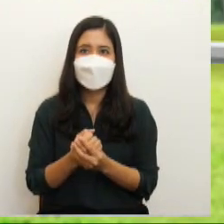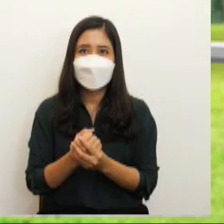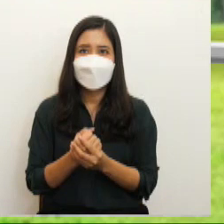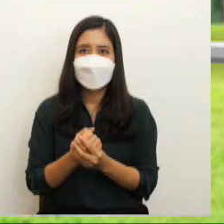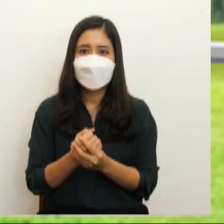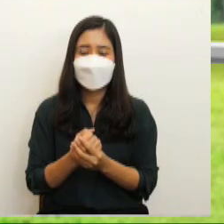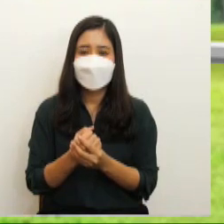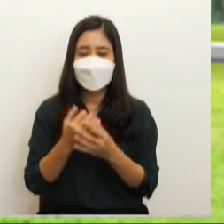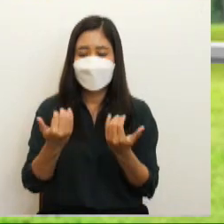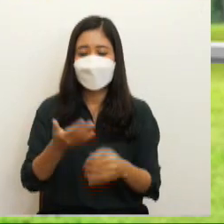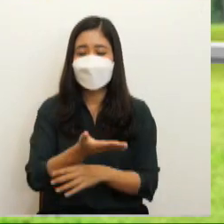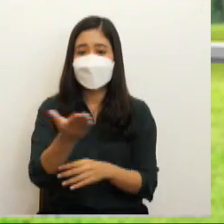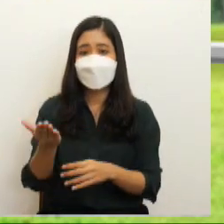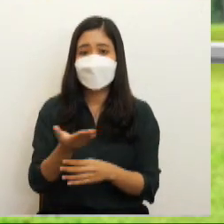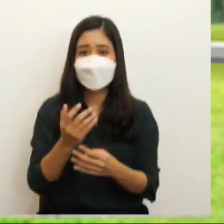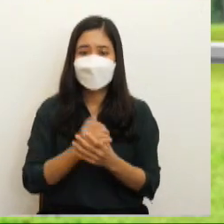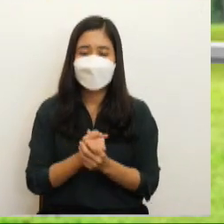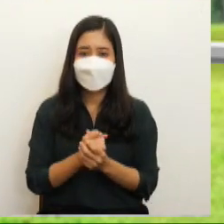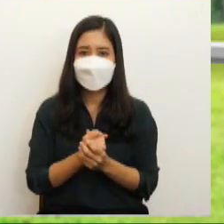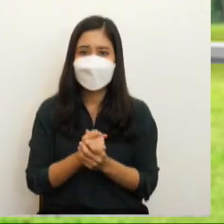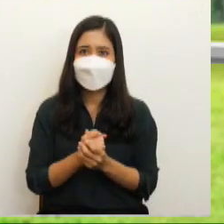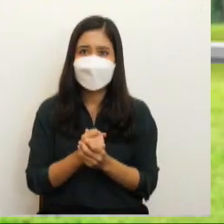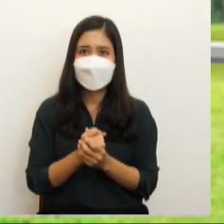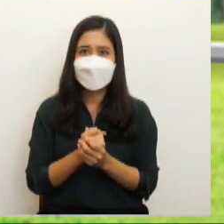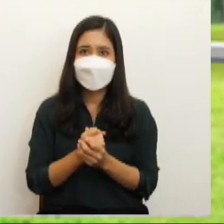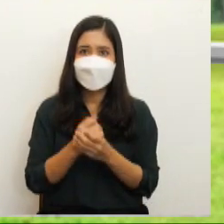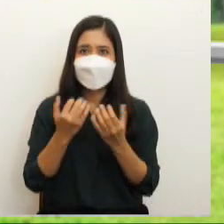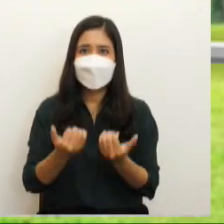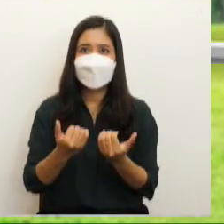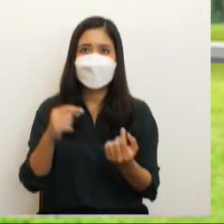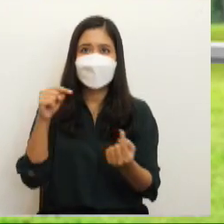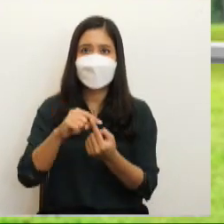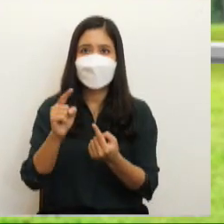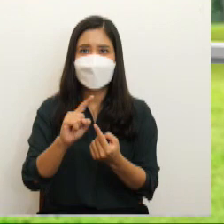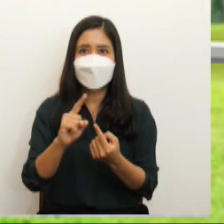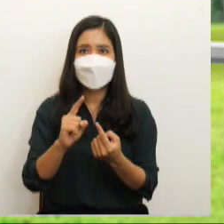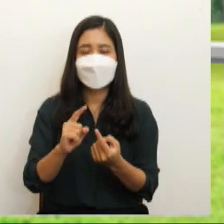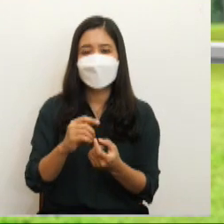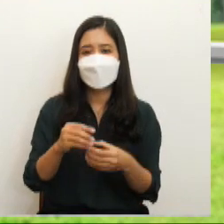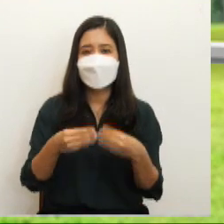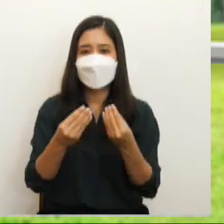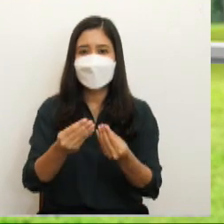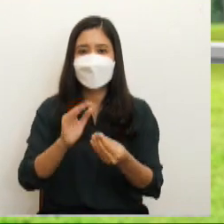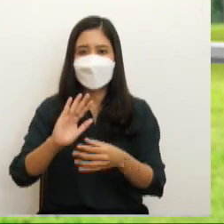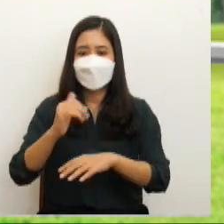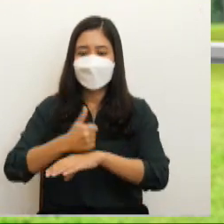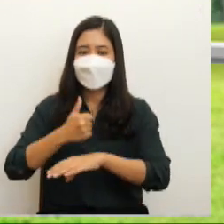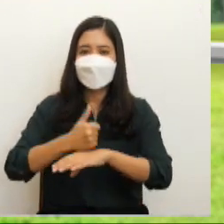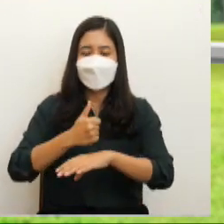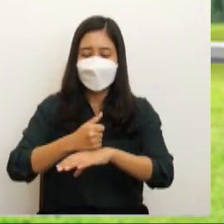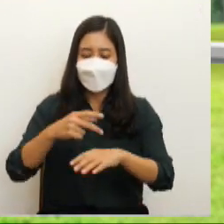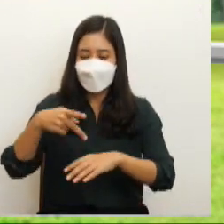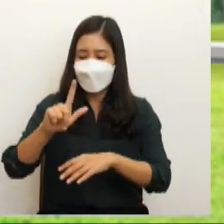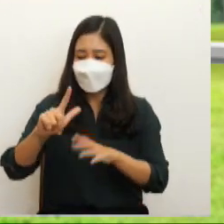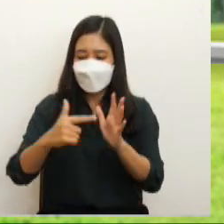ค่ะท่านผู้ชมทุกท่านคะในช่วงของเลขาธิการกปท.พบเพื่อนครูนะคะก็ต้องขอขอบพระคุณค่ะท่านดร.สุภัชจำปาทองปลัดกระทรวงศึกษาธิ